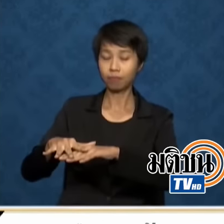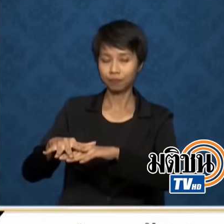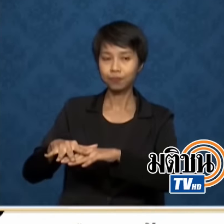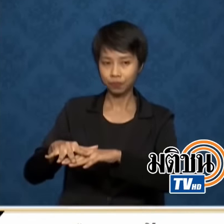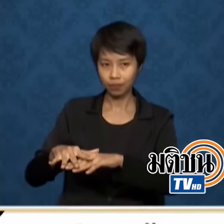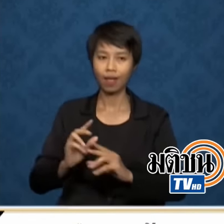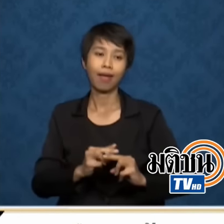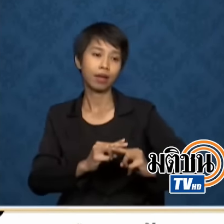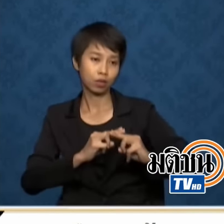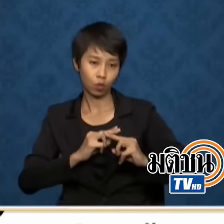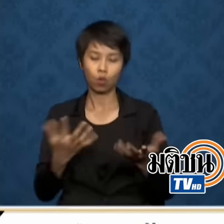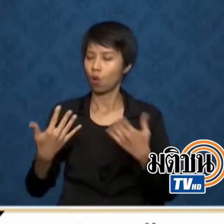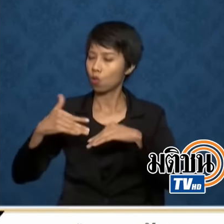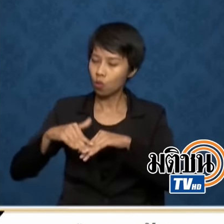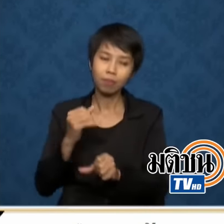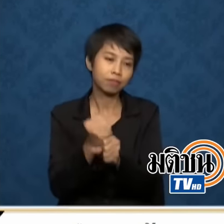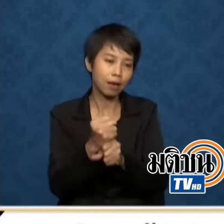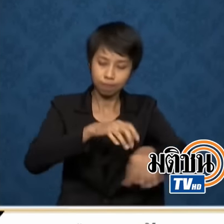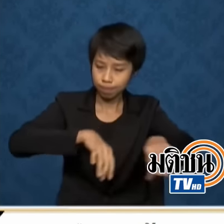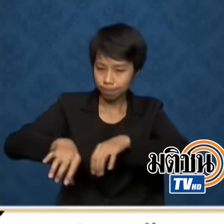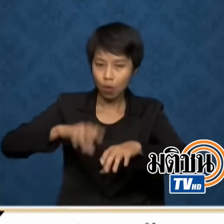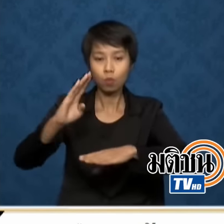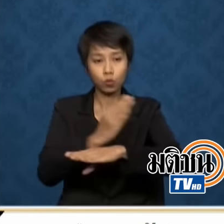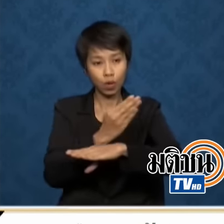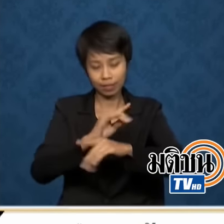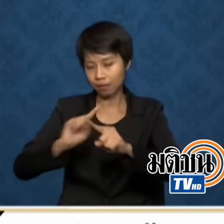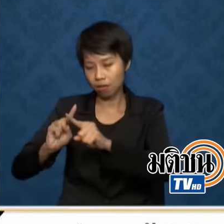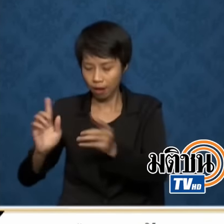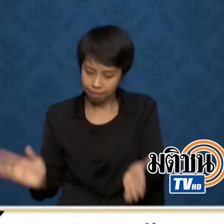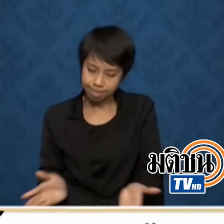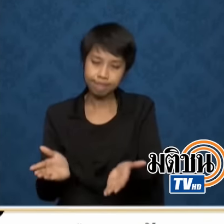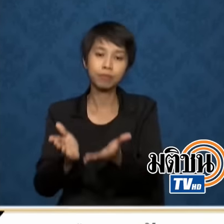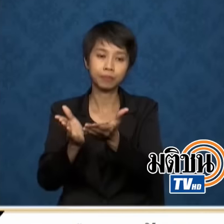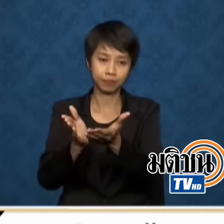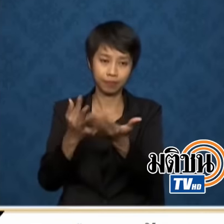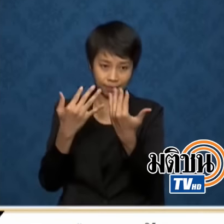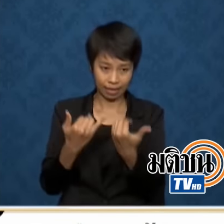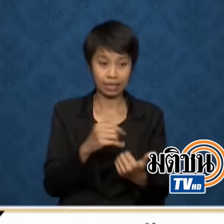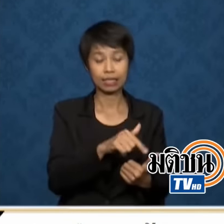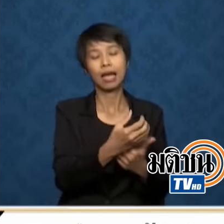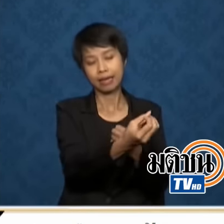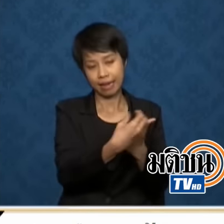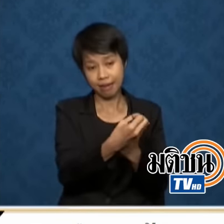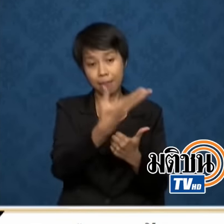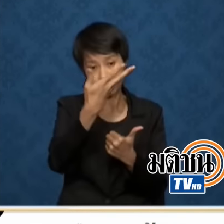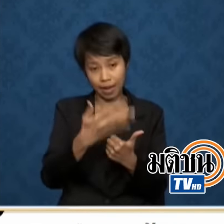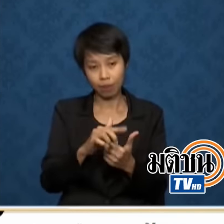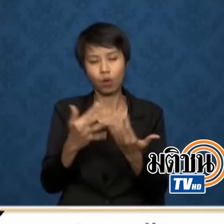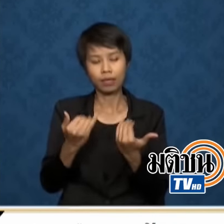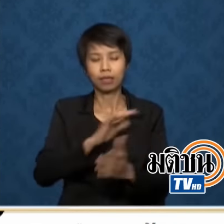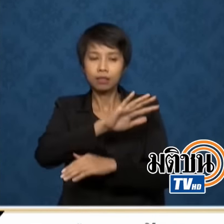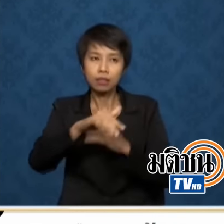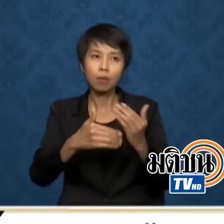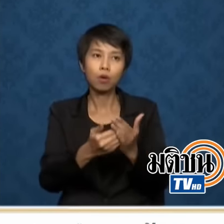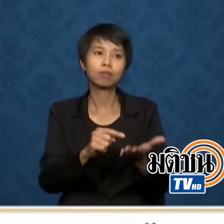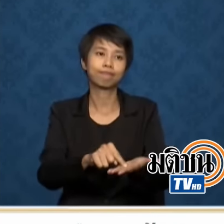ร่วมของภาคเอกชนในการร่วมกันขับเคลื่อนธุรกิจนะครับเมื่อเขาได้ให้ข้อเสนอแนะมาแล้วแน่นอนครับว่าคำขอทั้งหมดก็จะ